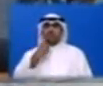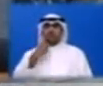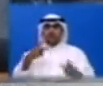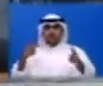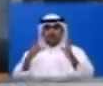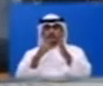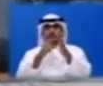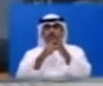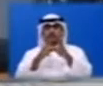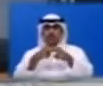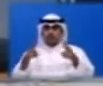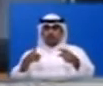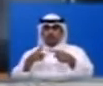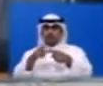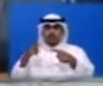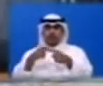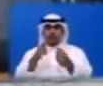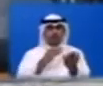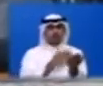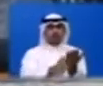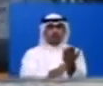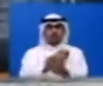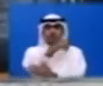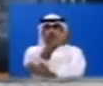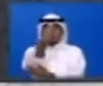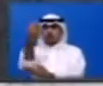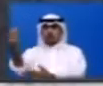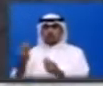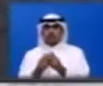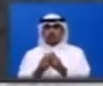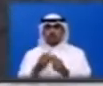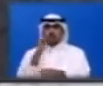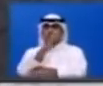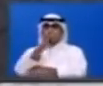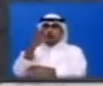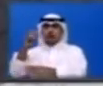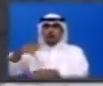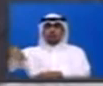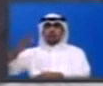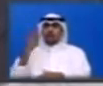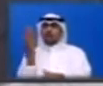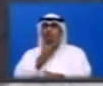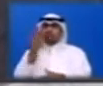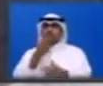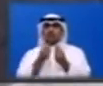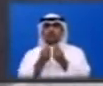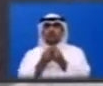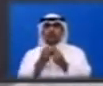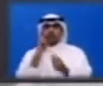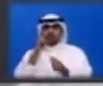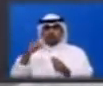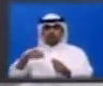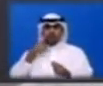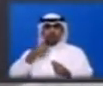في اقامه المعارض وتوزيع الكتب وتوعيه الطلبه وفي اطار ترسيخ دستور الدوله لدى